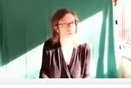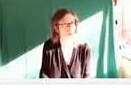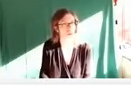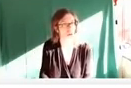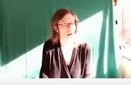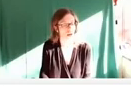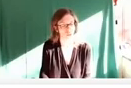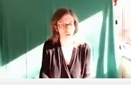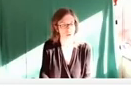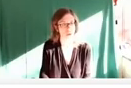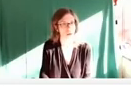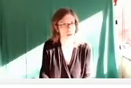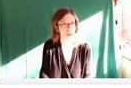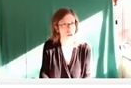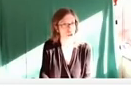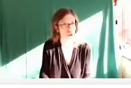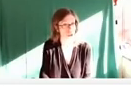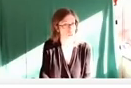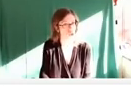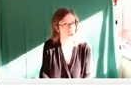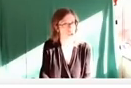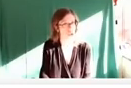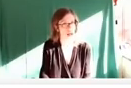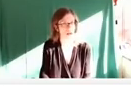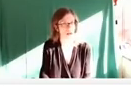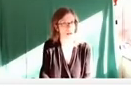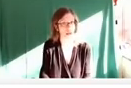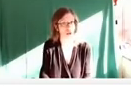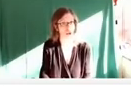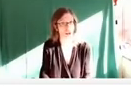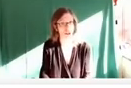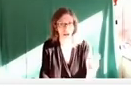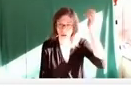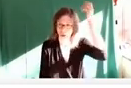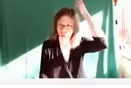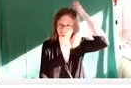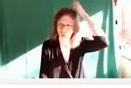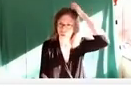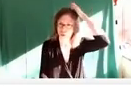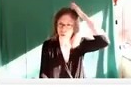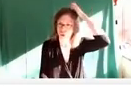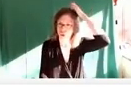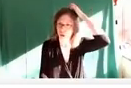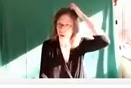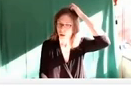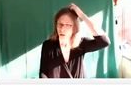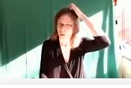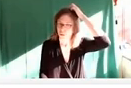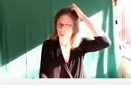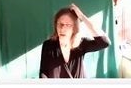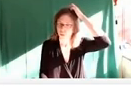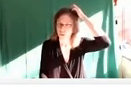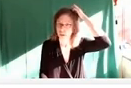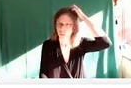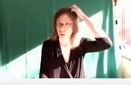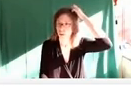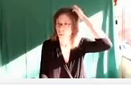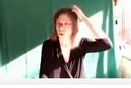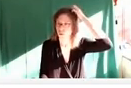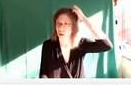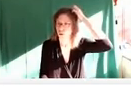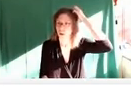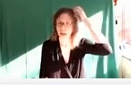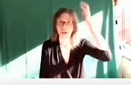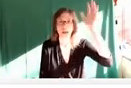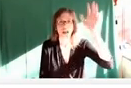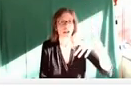sous-estiment beaucoup la confidentialité de leurs données. Moi, j'ai été assez étonnée de ça, il y avait une équipe de, là